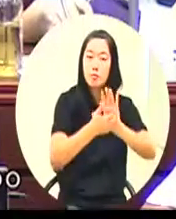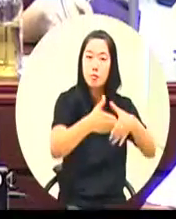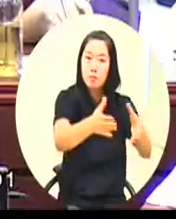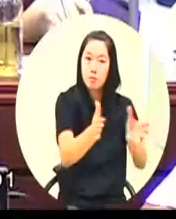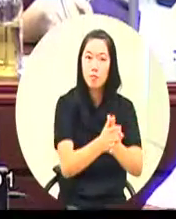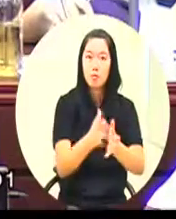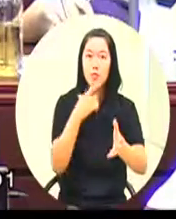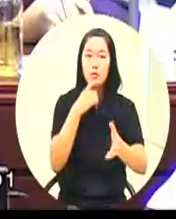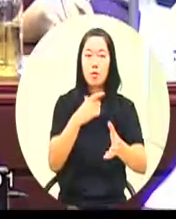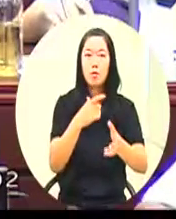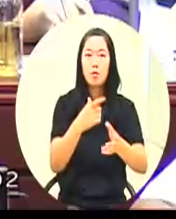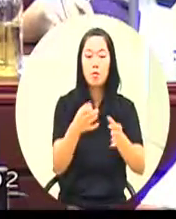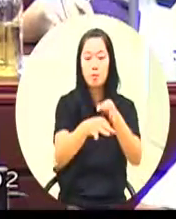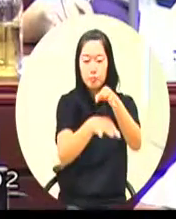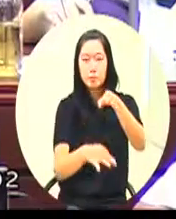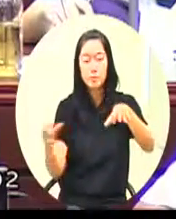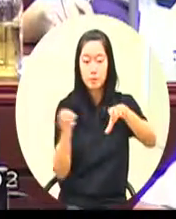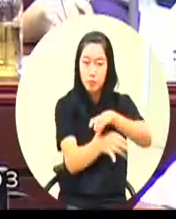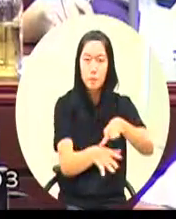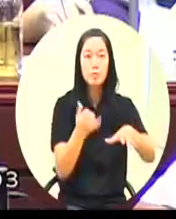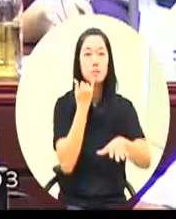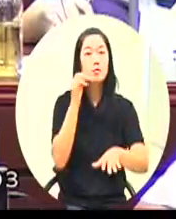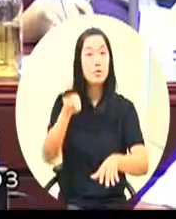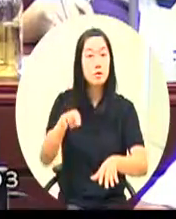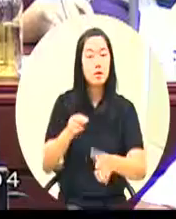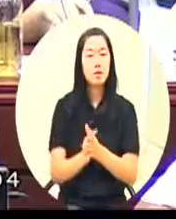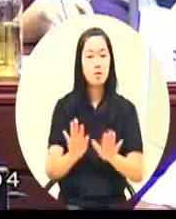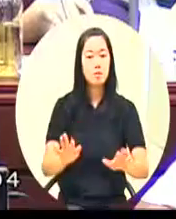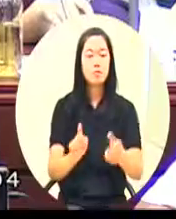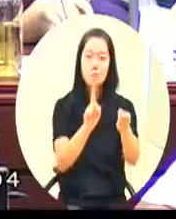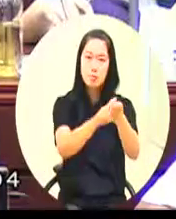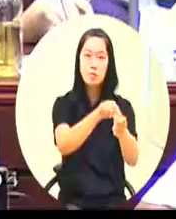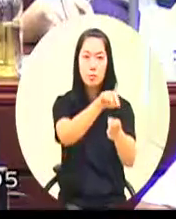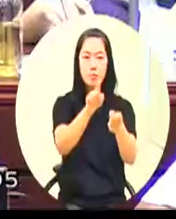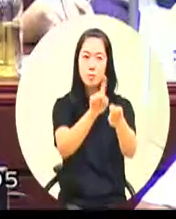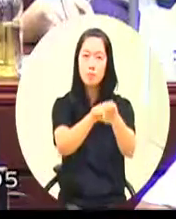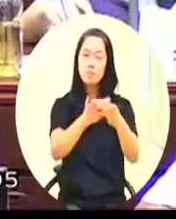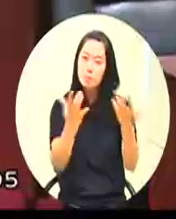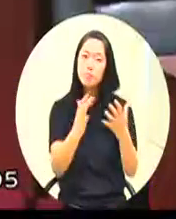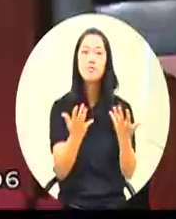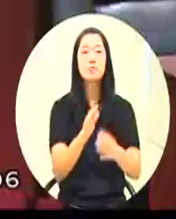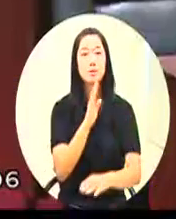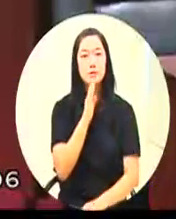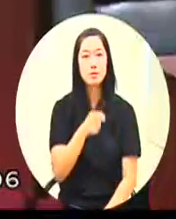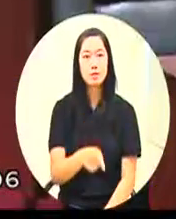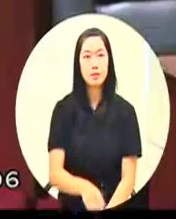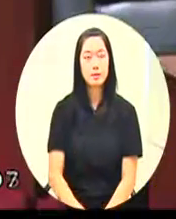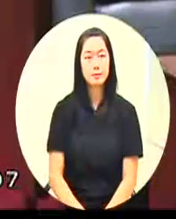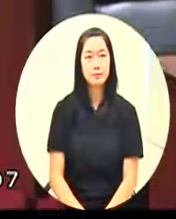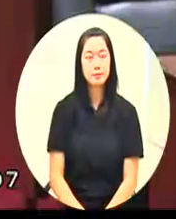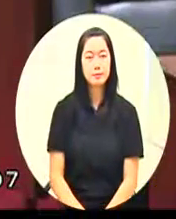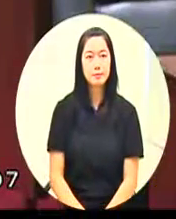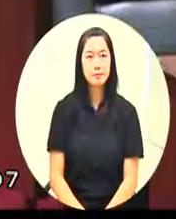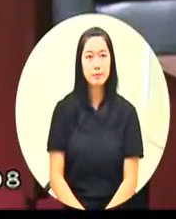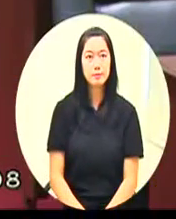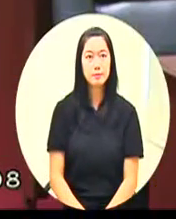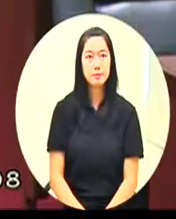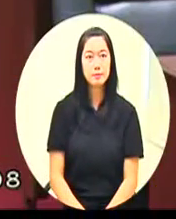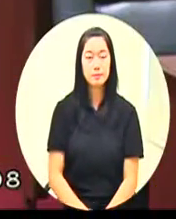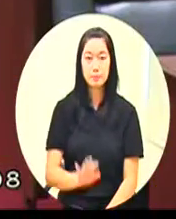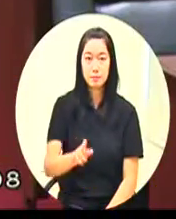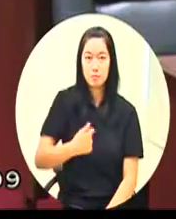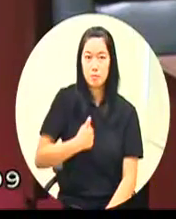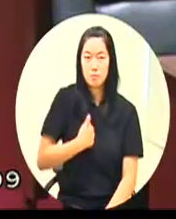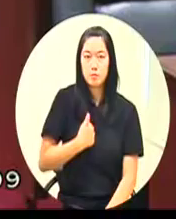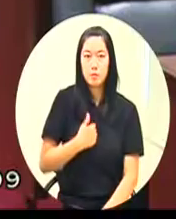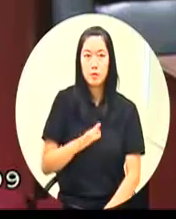防部的相关的措施。那目前的方向大概是这样，跟黄议员 说。局长请坐。好， 谢谢。 那就是说，那我想最重要的核心概